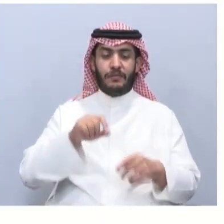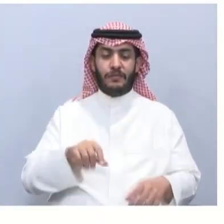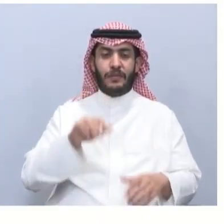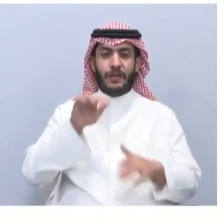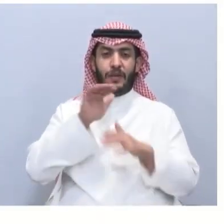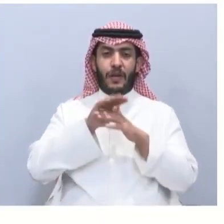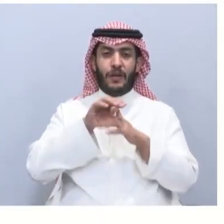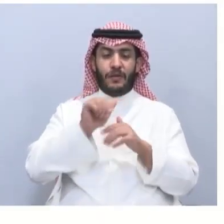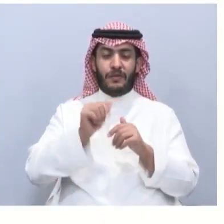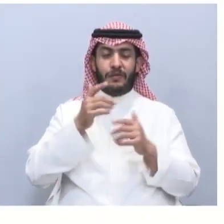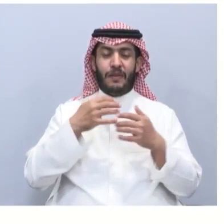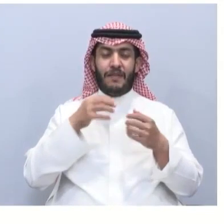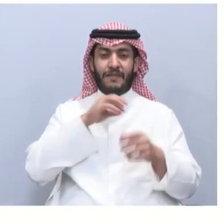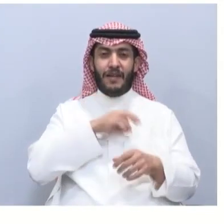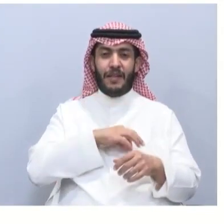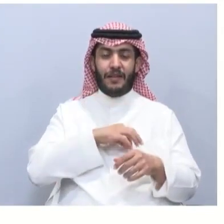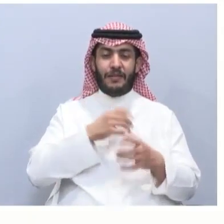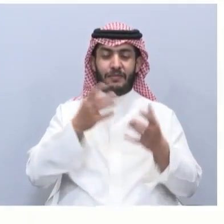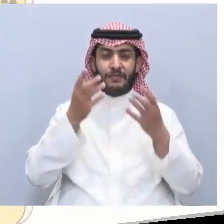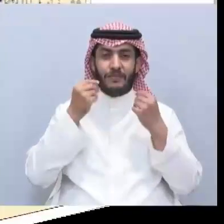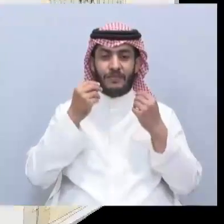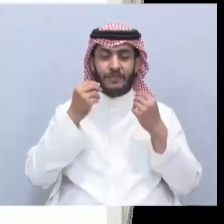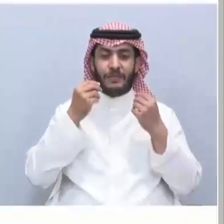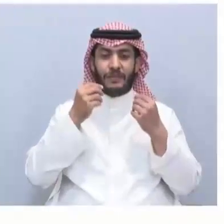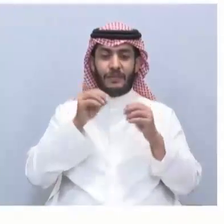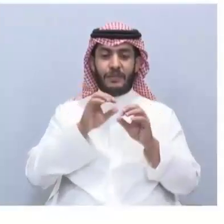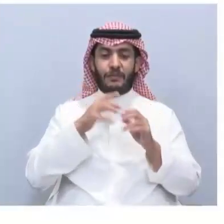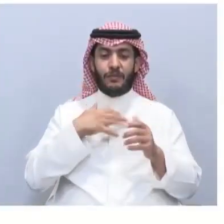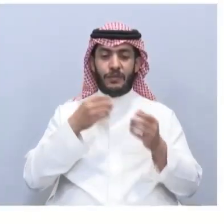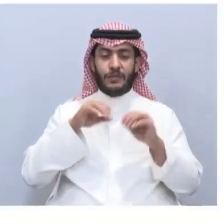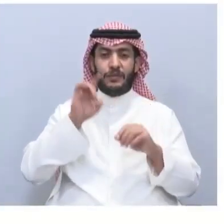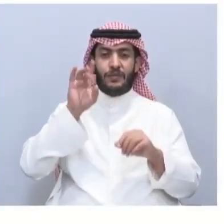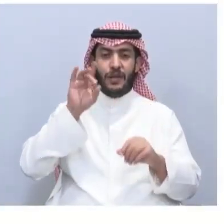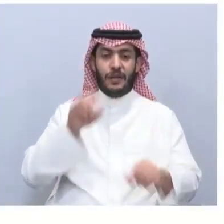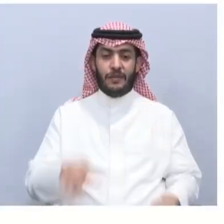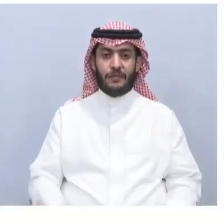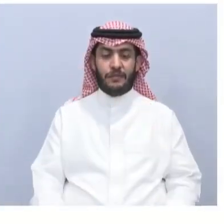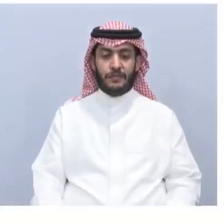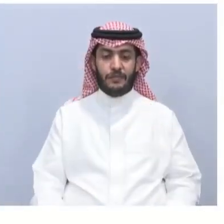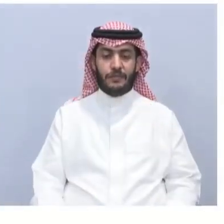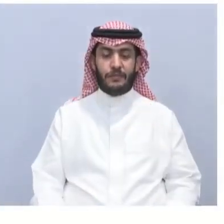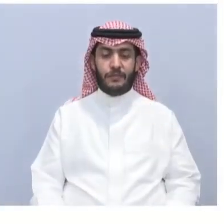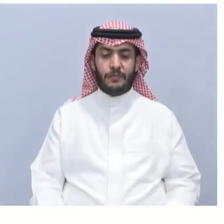درسنا كي نستفيد ونتعلم ونستمتع باذن الله تعالى